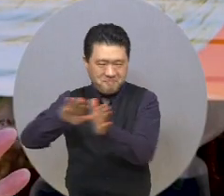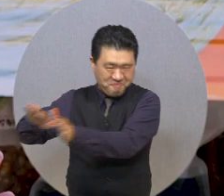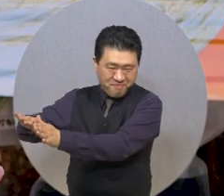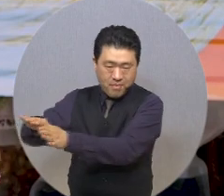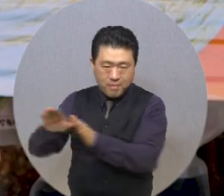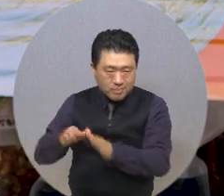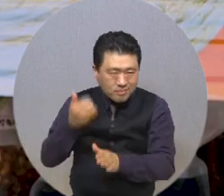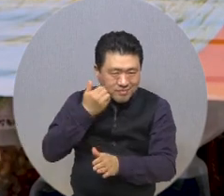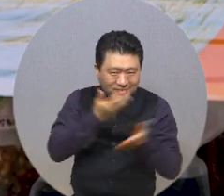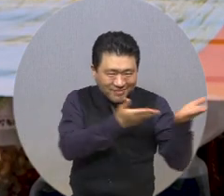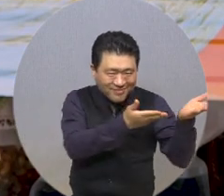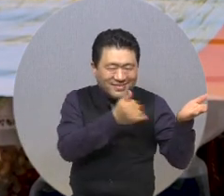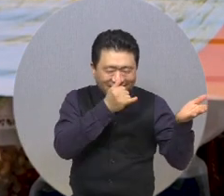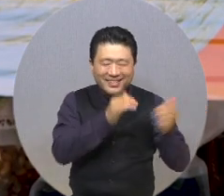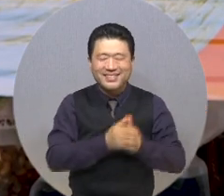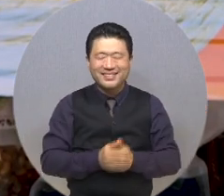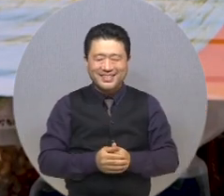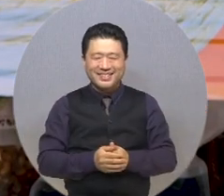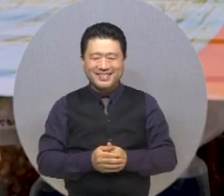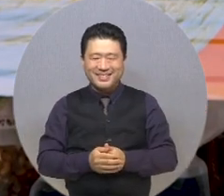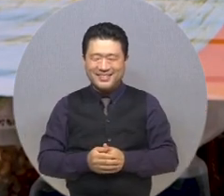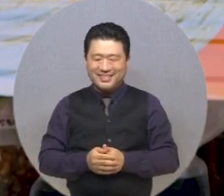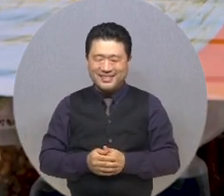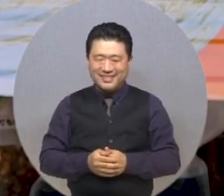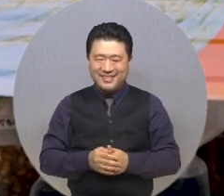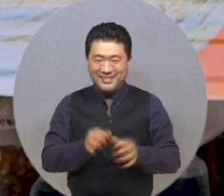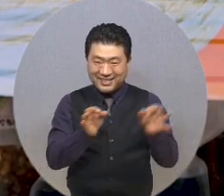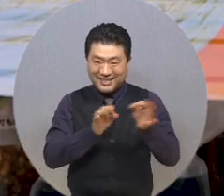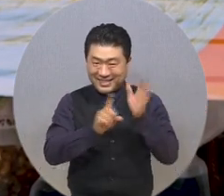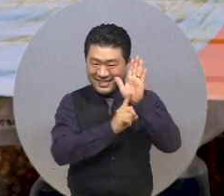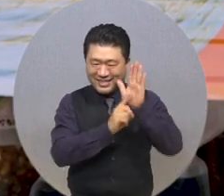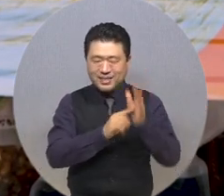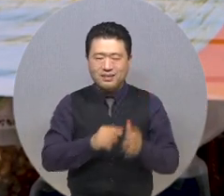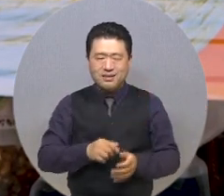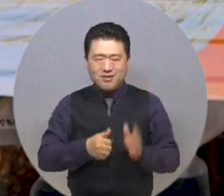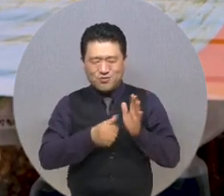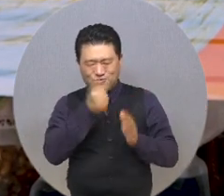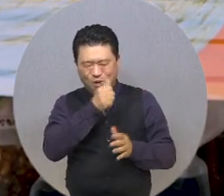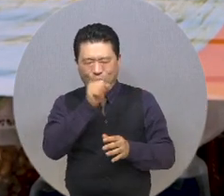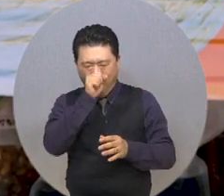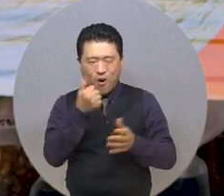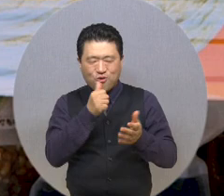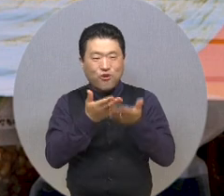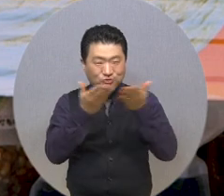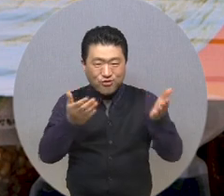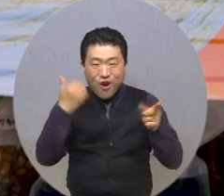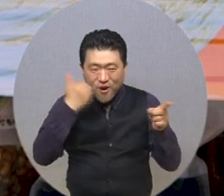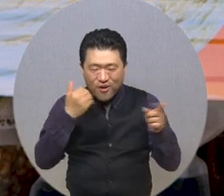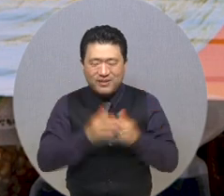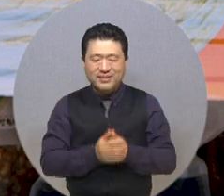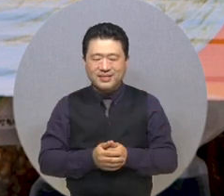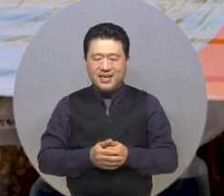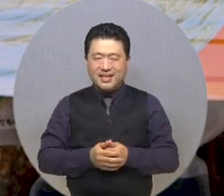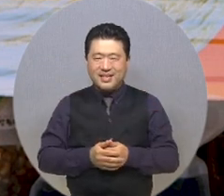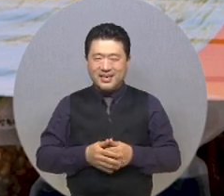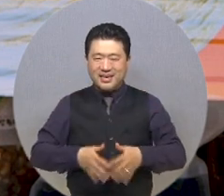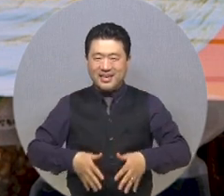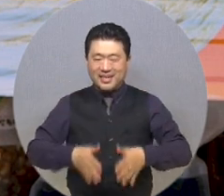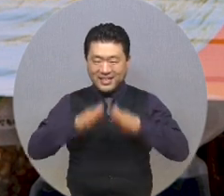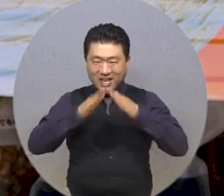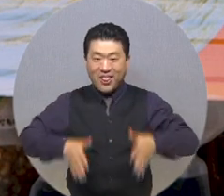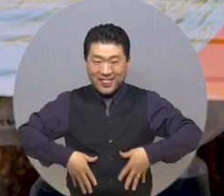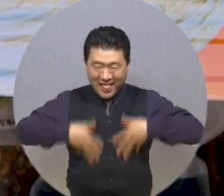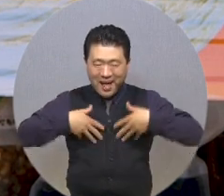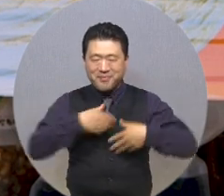이분들이 계십니다. 자, 먼저 우리 남도장터 특히 광양의 좋은 먹거리를 소개해 주실 전남도청